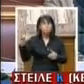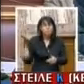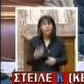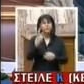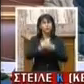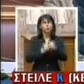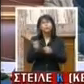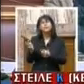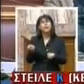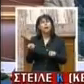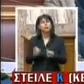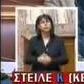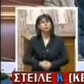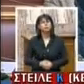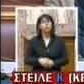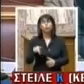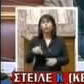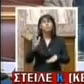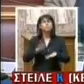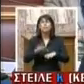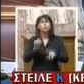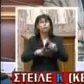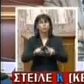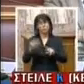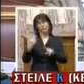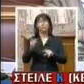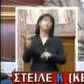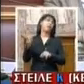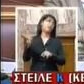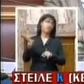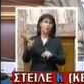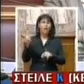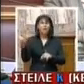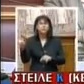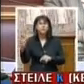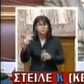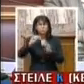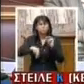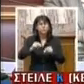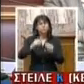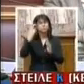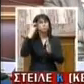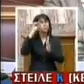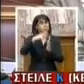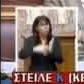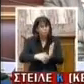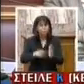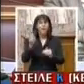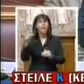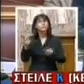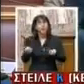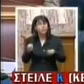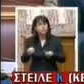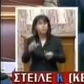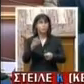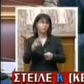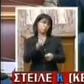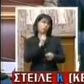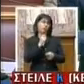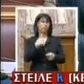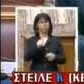όμως τι κάνετε. Τώρα ποιος σας φταίει. Εσείς το ψηφίσατε αυτό το μνημόνιο. Εσείς εφαρμόσατε αυτή την πολιτική. Ο Τσίπρας μπορεί